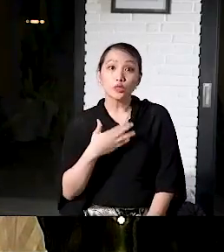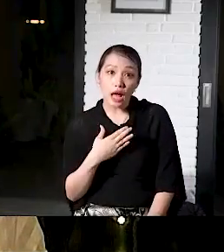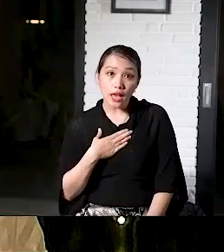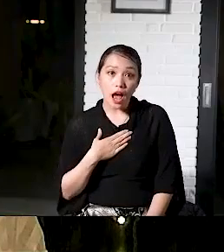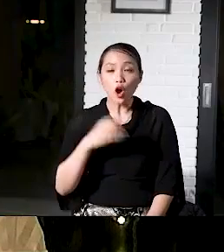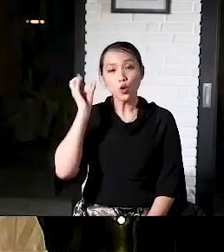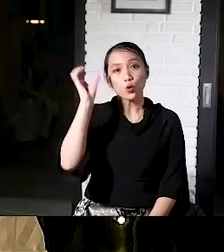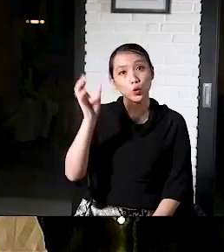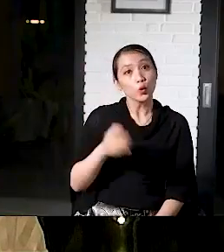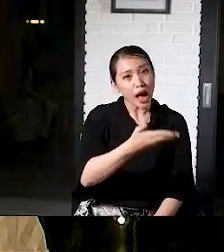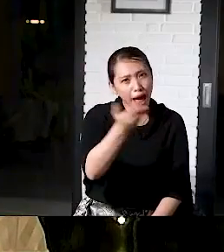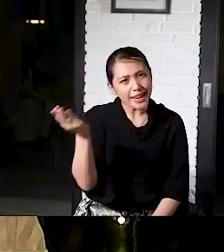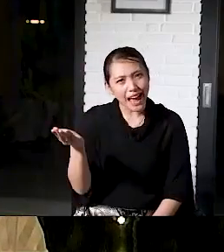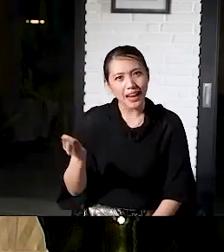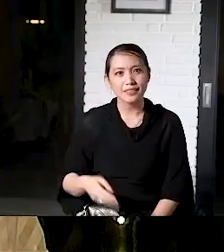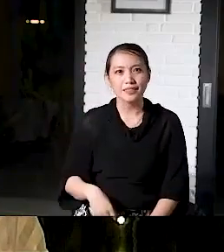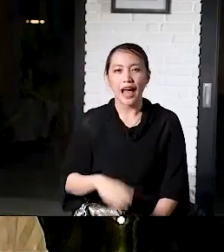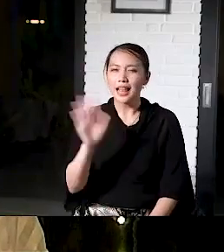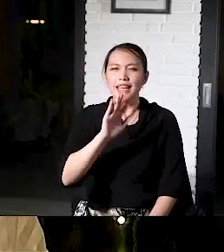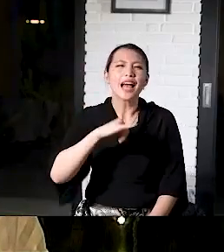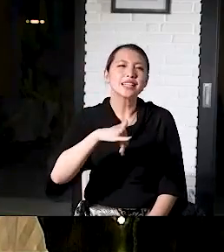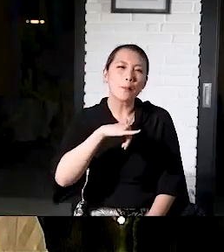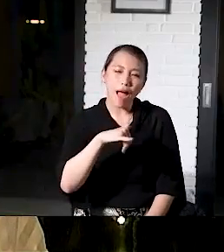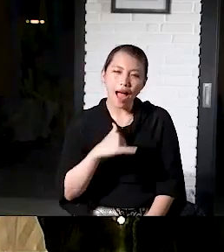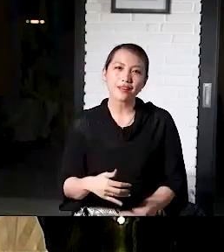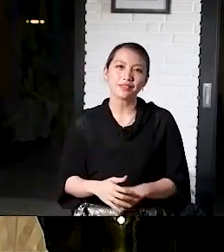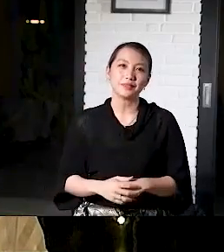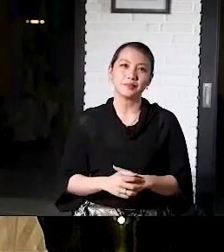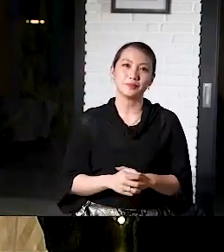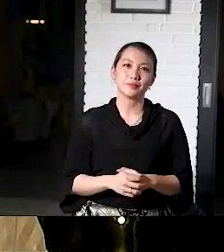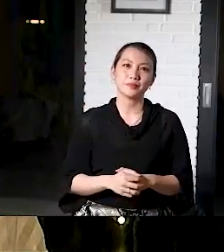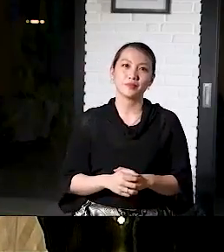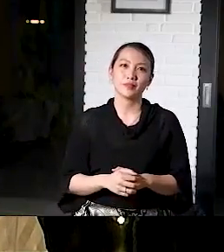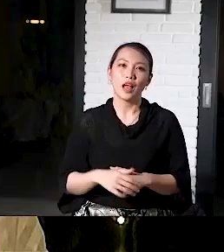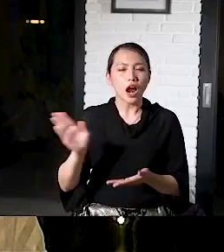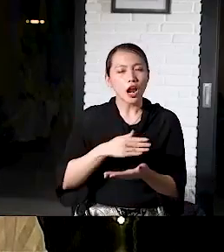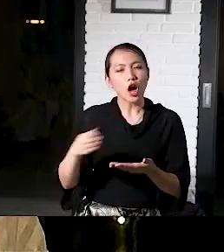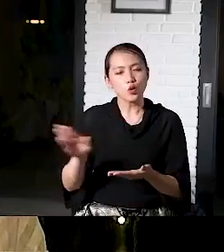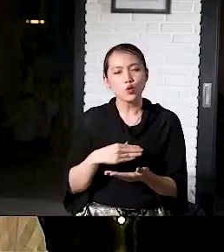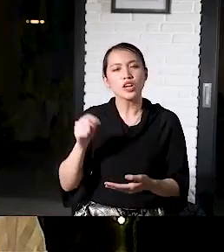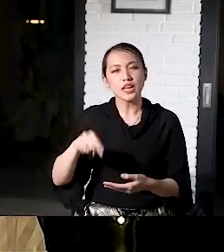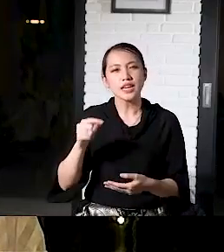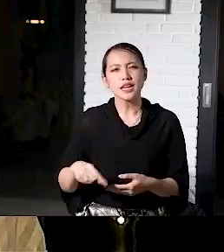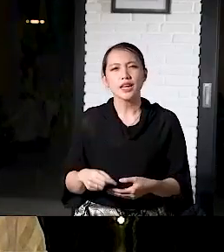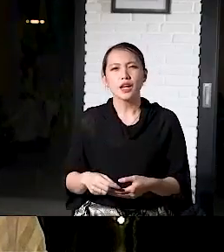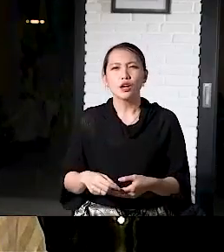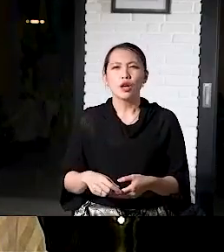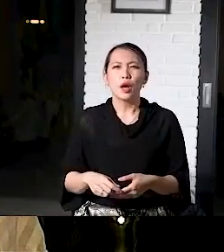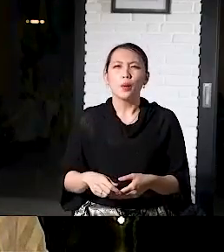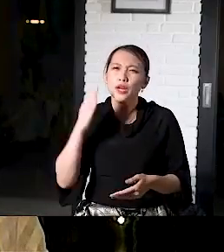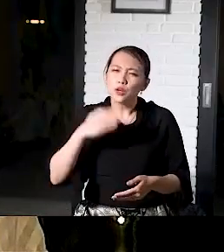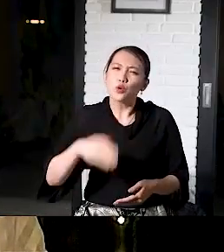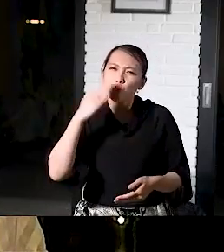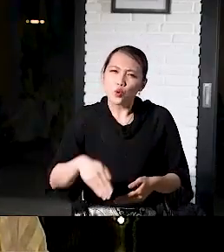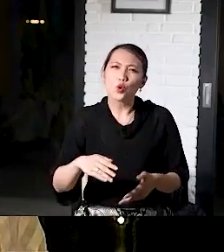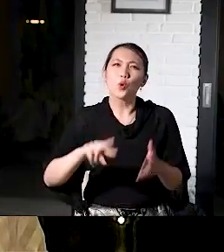sebelum saya masuk ini. Lagu Hanya Kau ini sangat berarti bagi saya. Setiap kali saya menyanyikan lagu Hanya Kau itu, yang saya